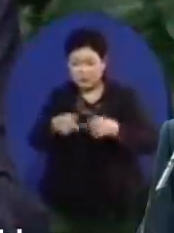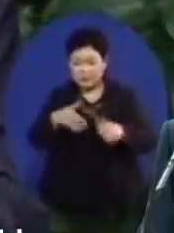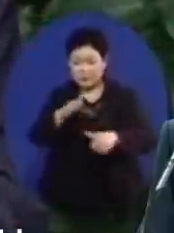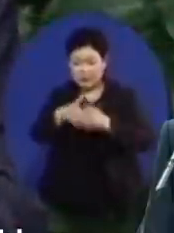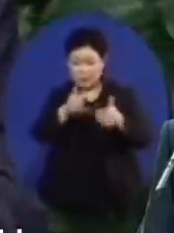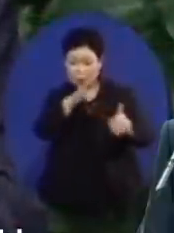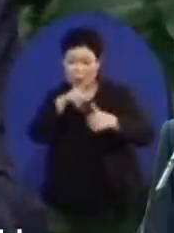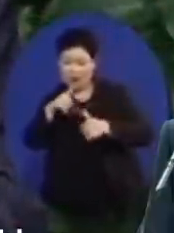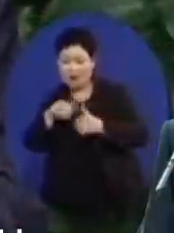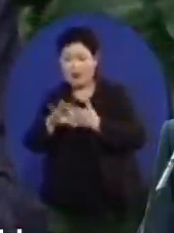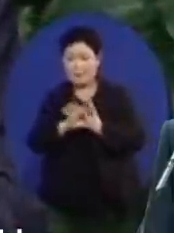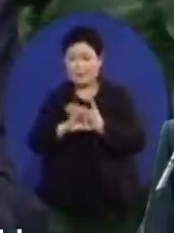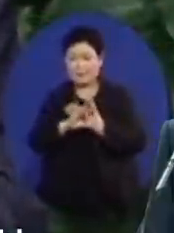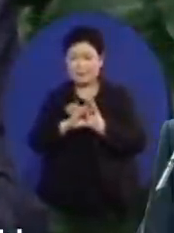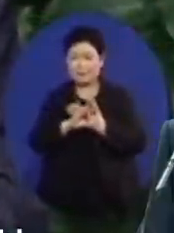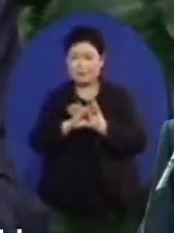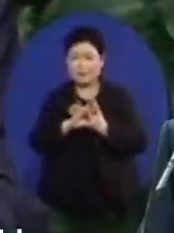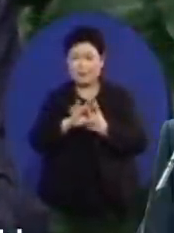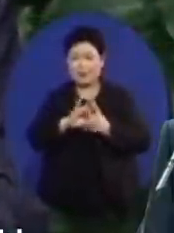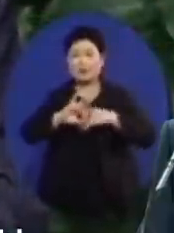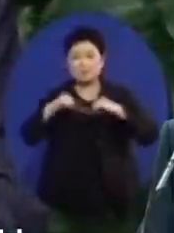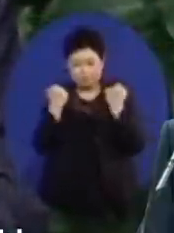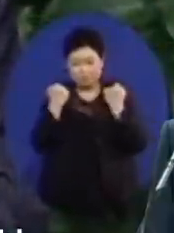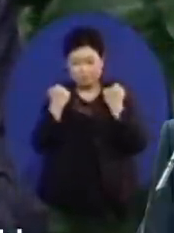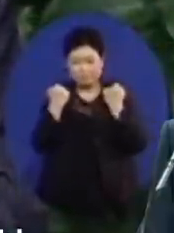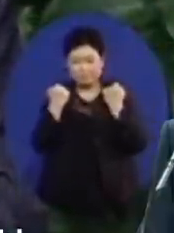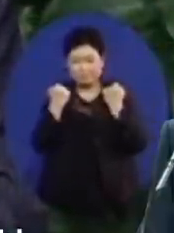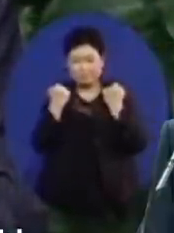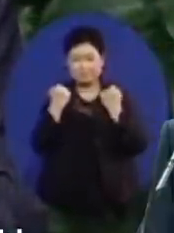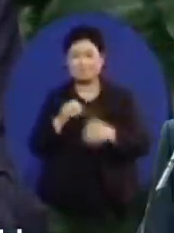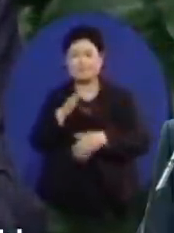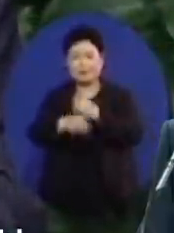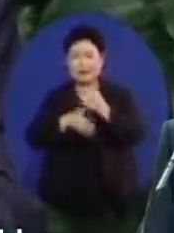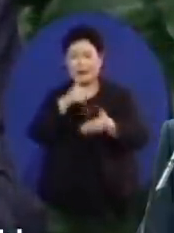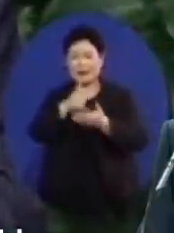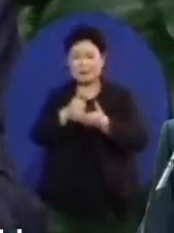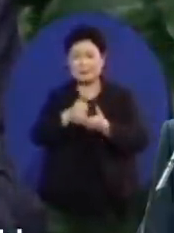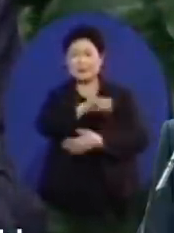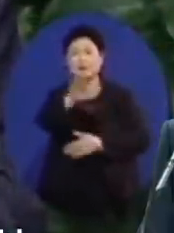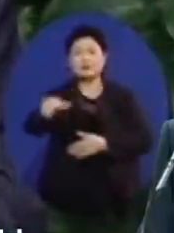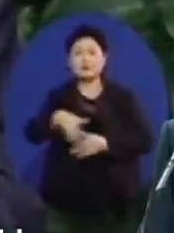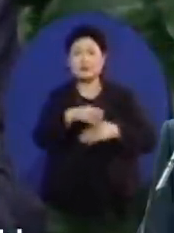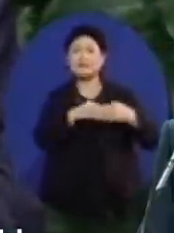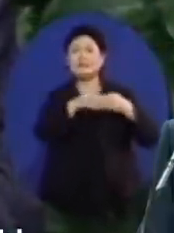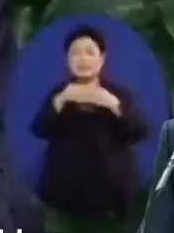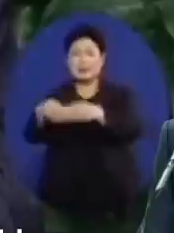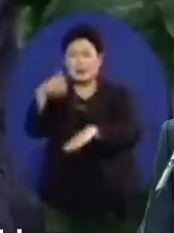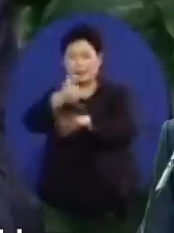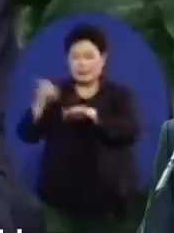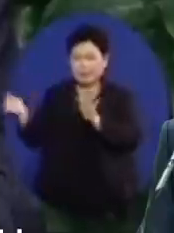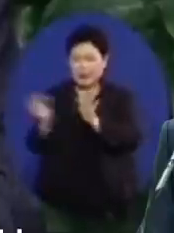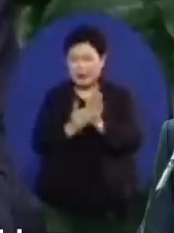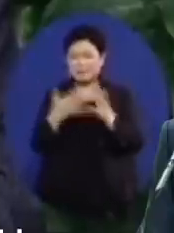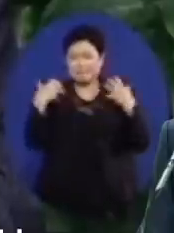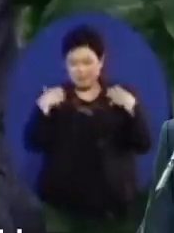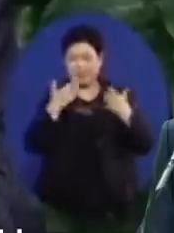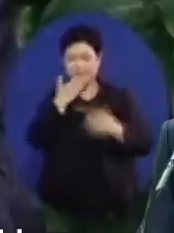하면 가는 것입니다. 하나님이 우리를 이끄시면 끝까지 이끌어 주시는